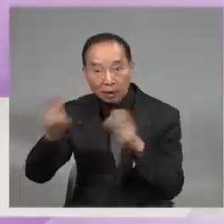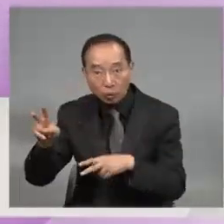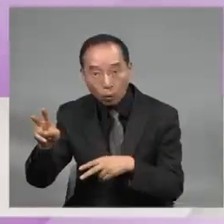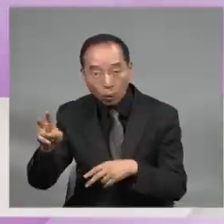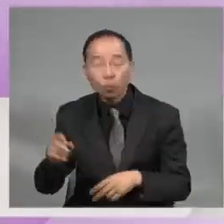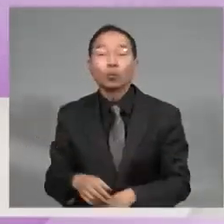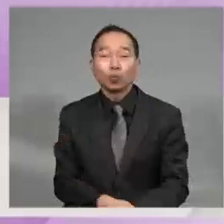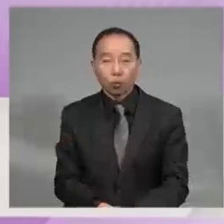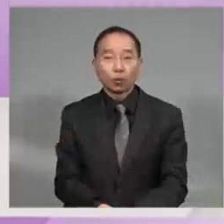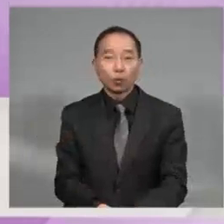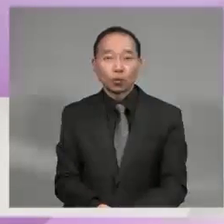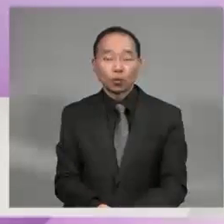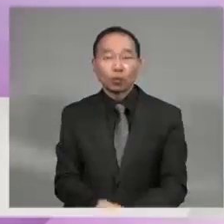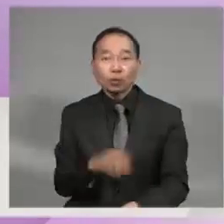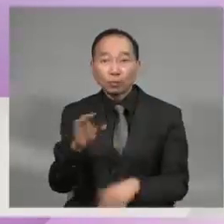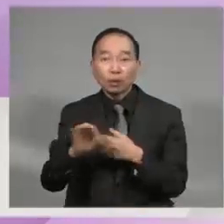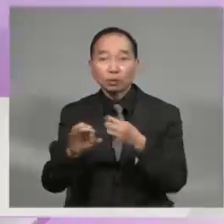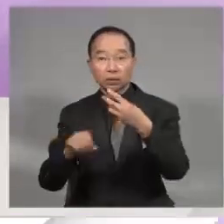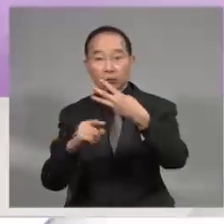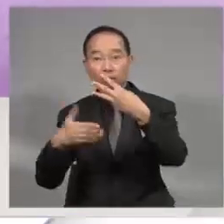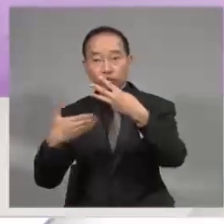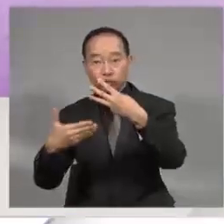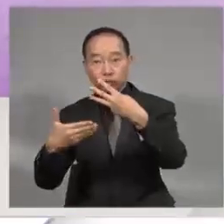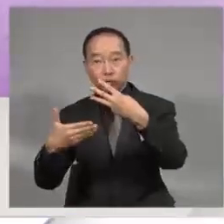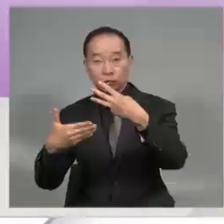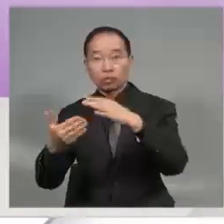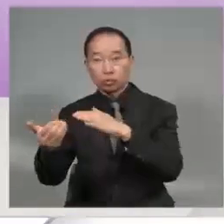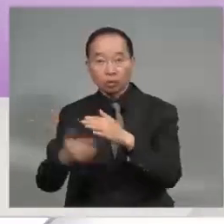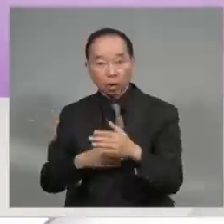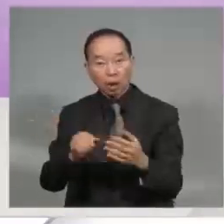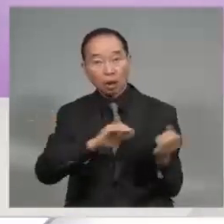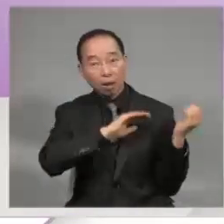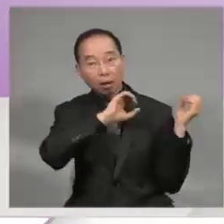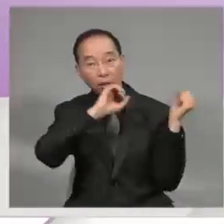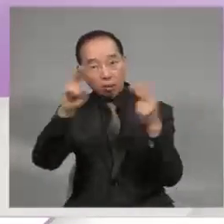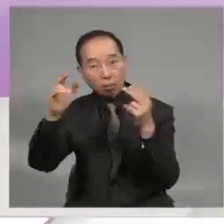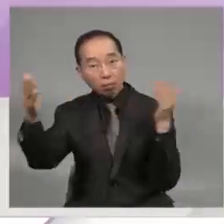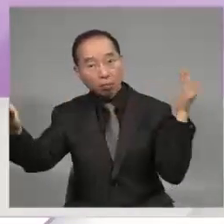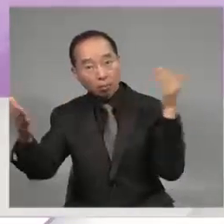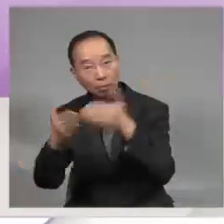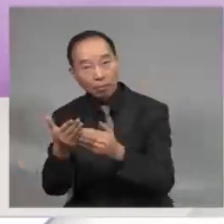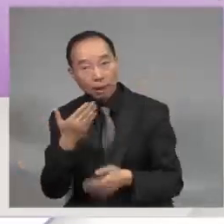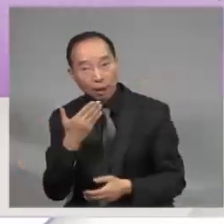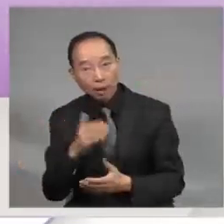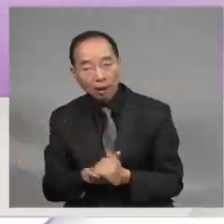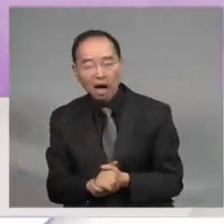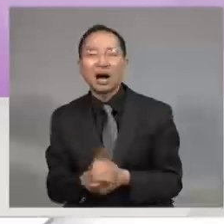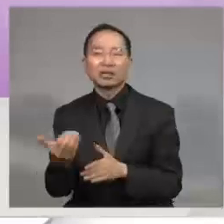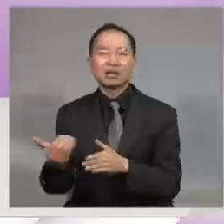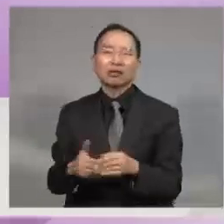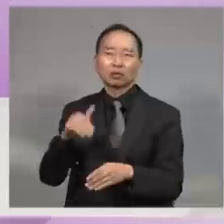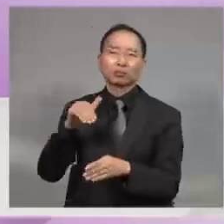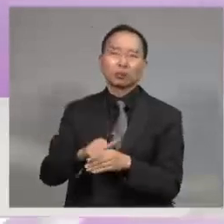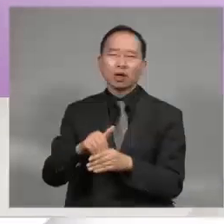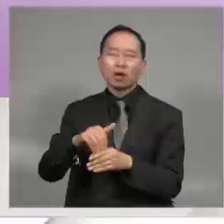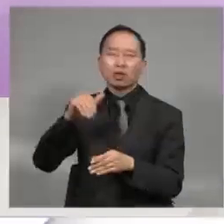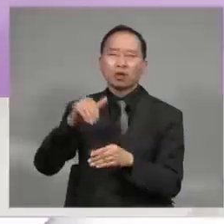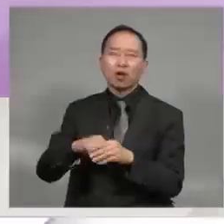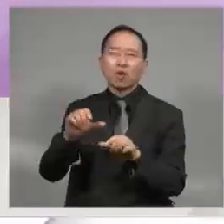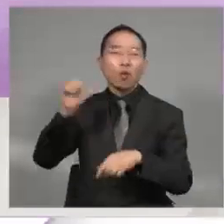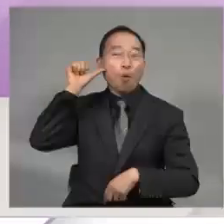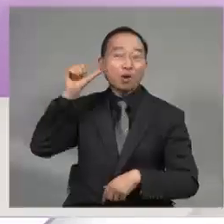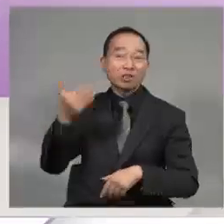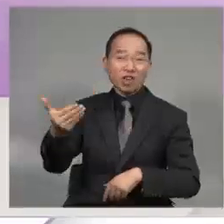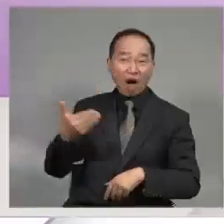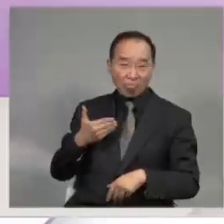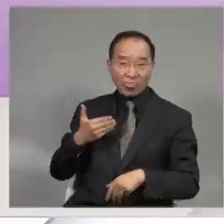네. 이거 그럼 3월 9일 날짜에 맞춰서 좀 진행이 되겠네요? 네, 보통 사전투표를 선거일보다 5일 전부터